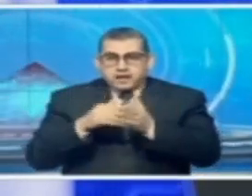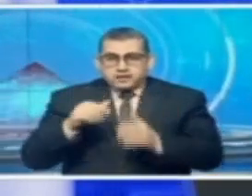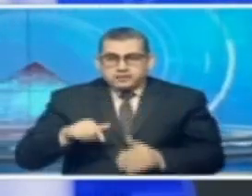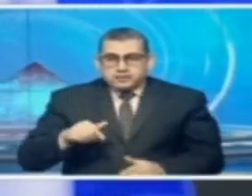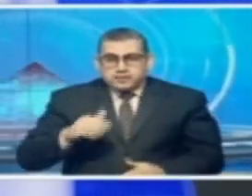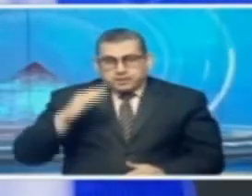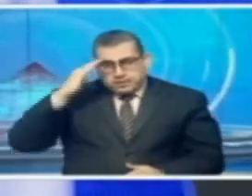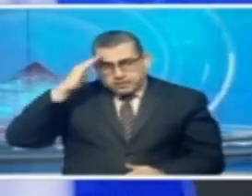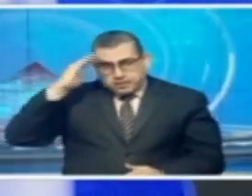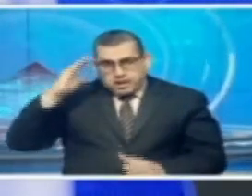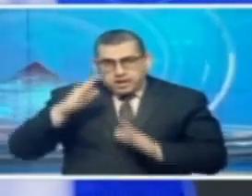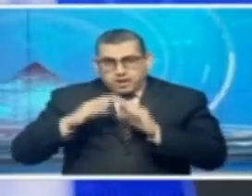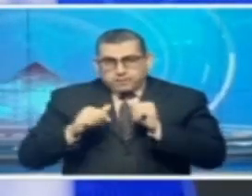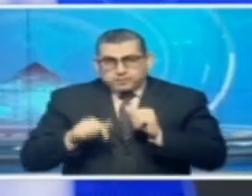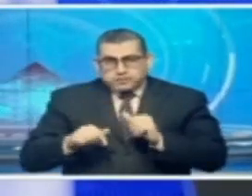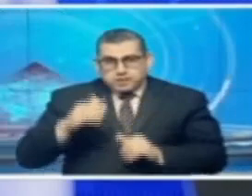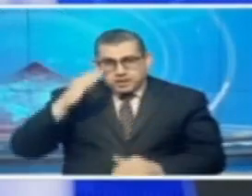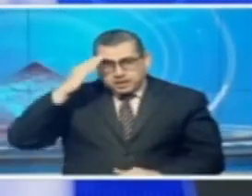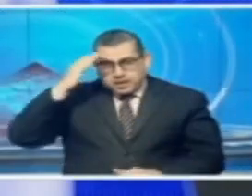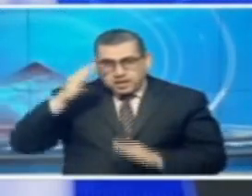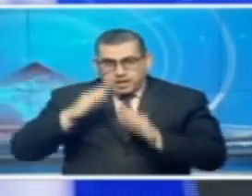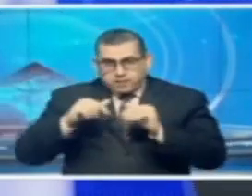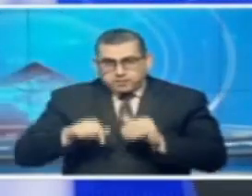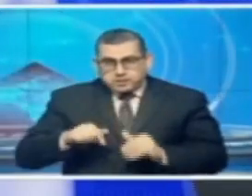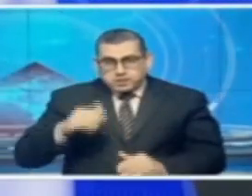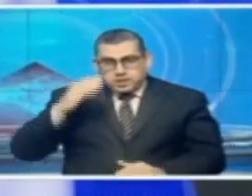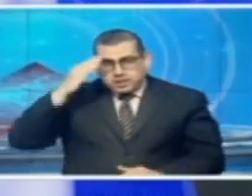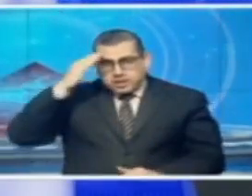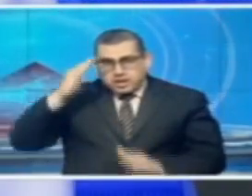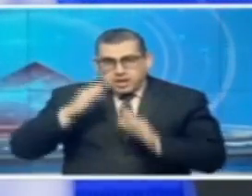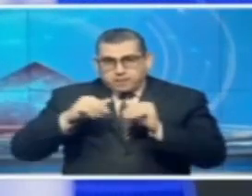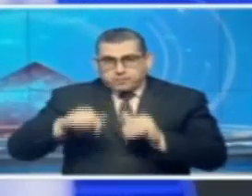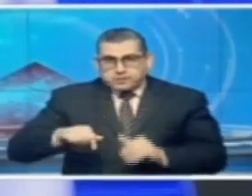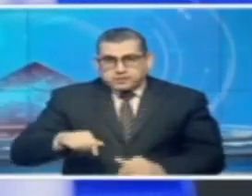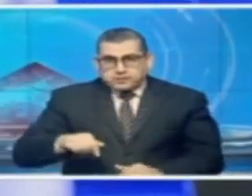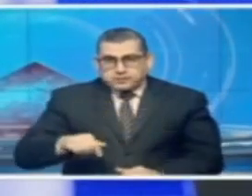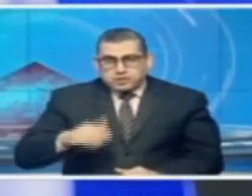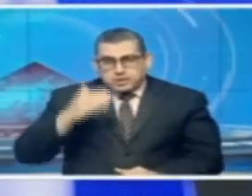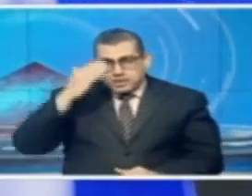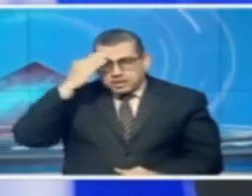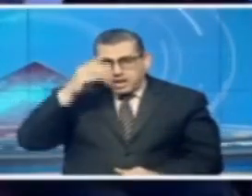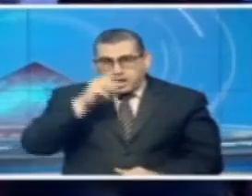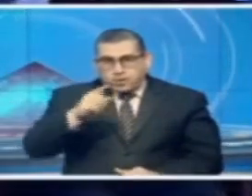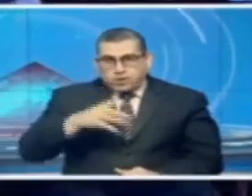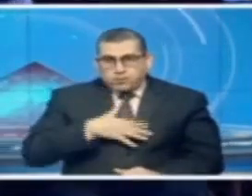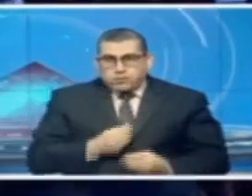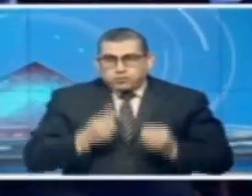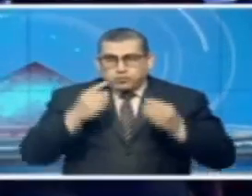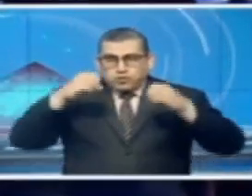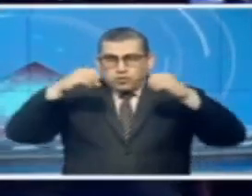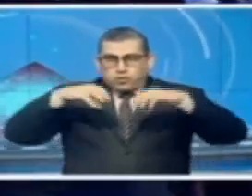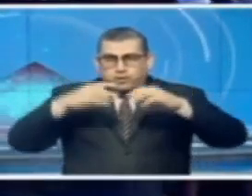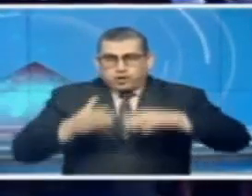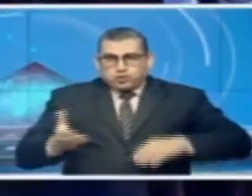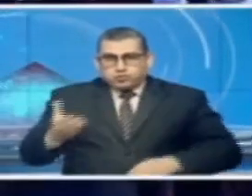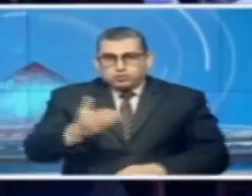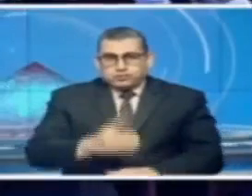تحيا مصر، تحيا مصر، تحيا مصر. والسلام عليكم ورحمة